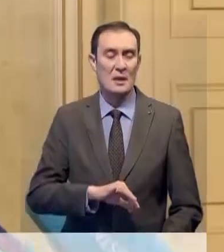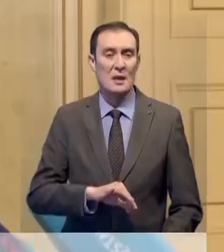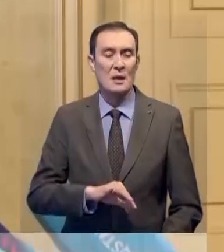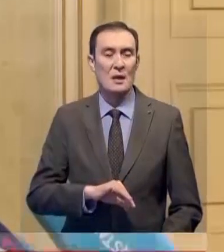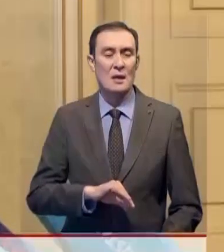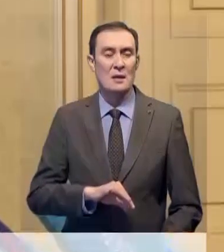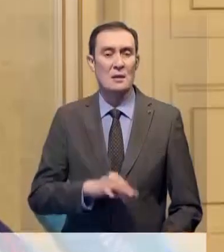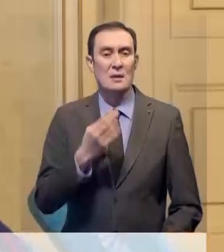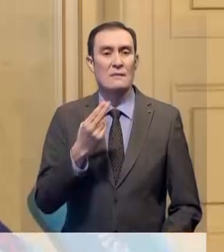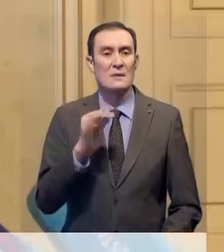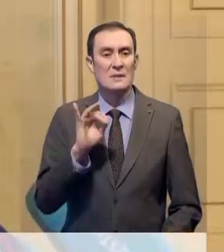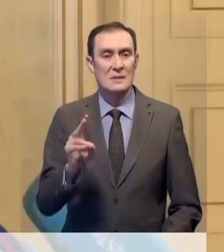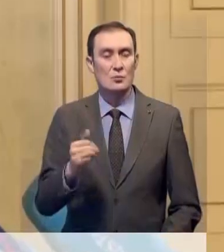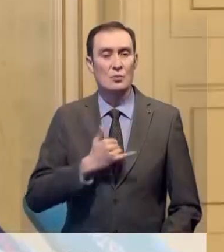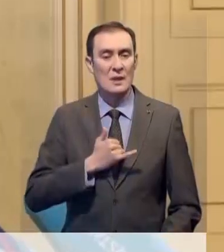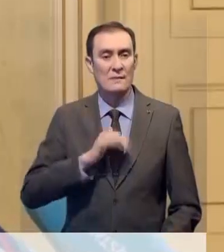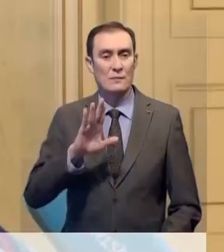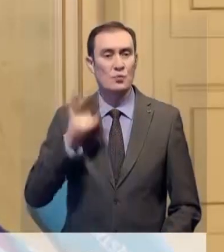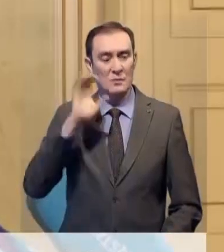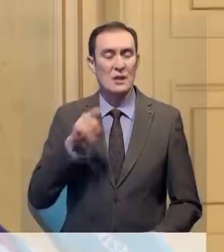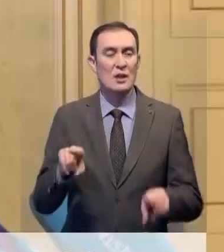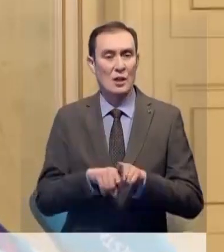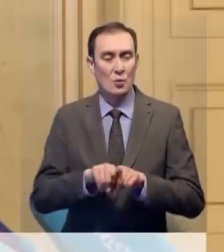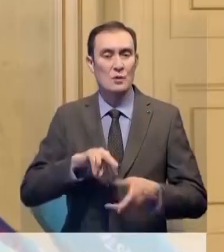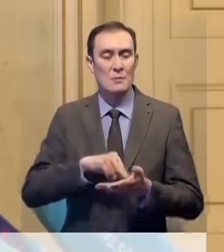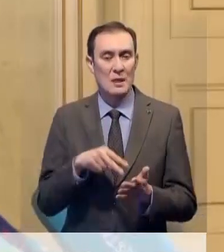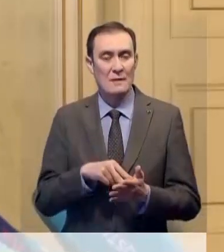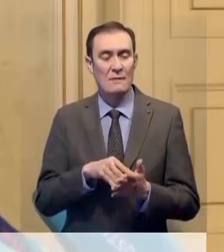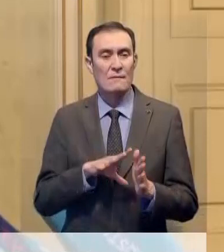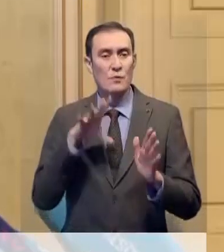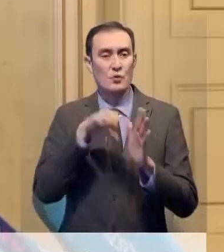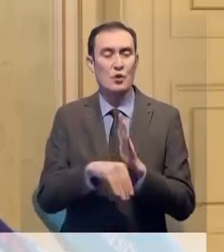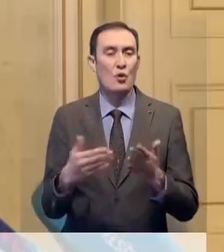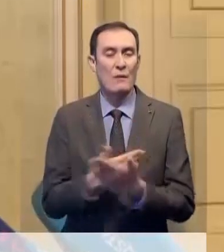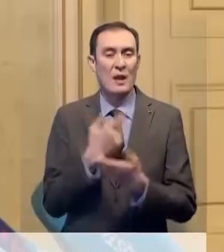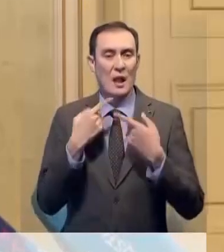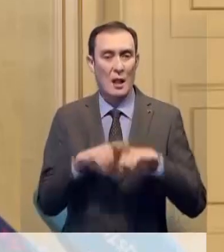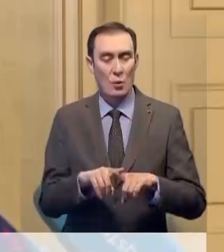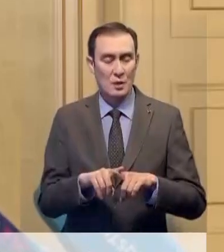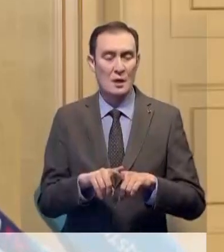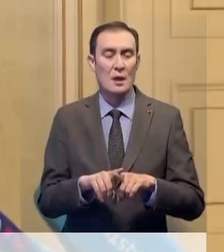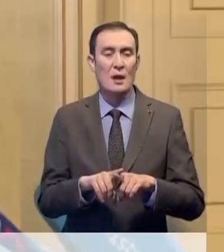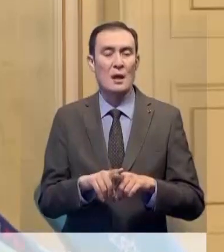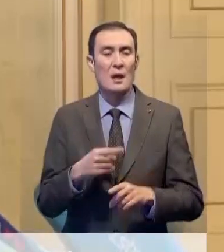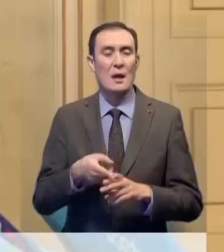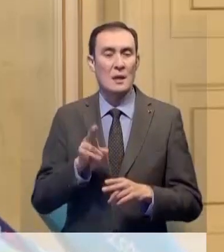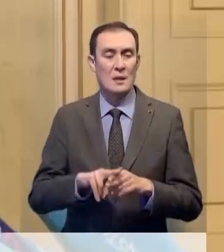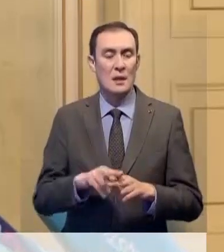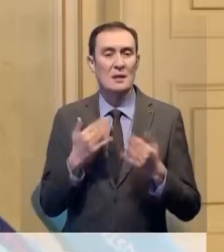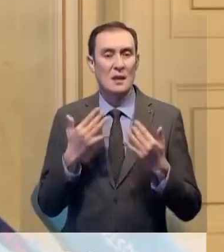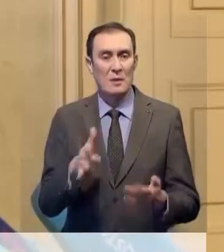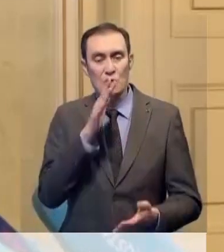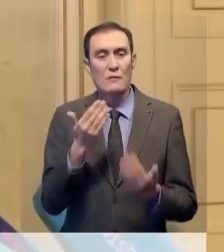перед ЦИКом Республики Узбекистан стоит такая же задача – внедрение новых технологий. Это